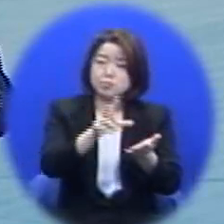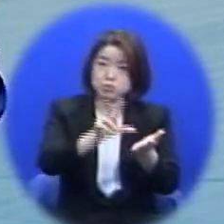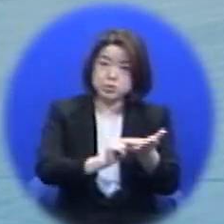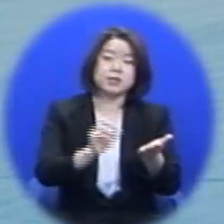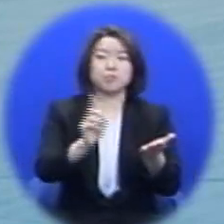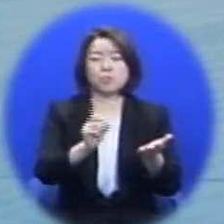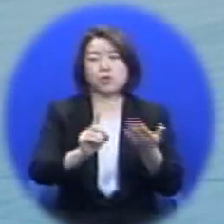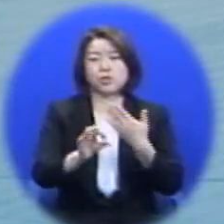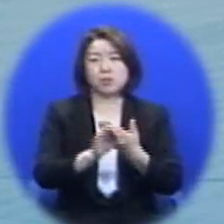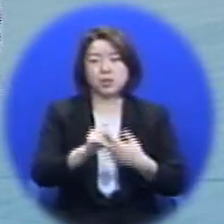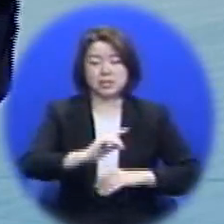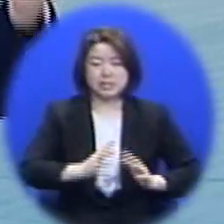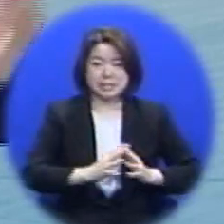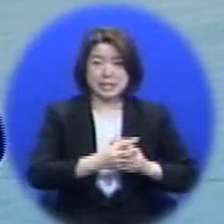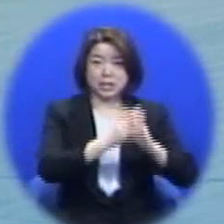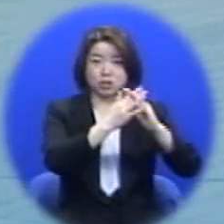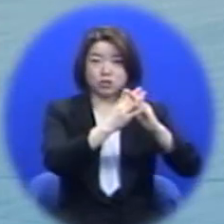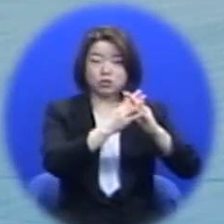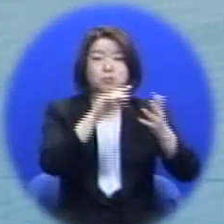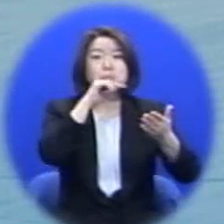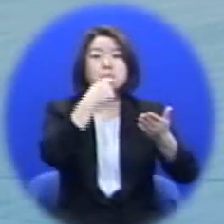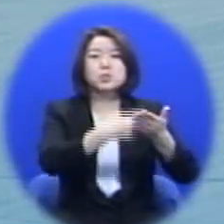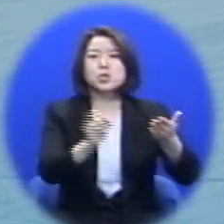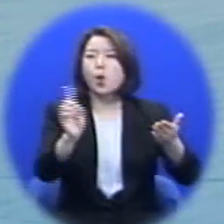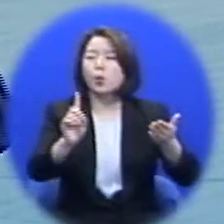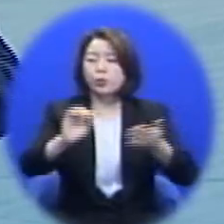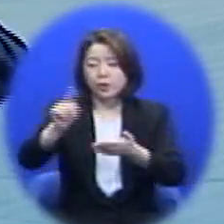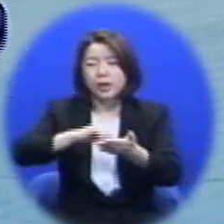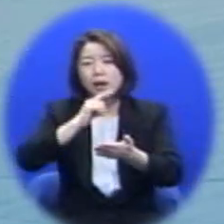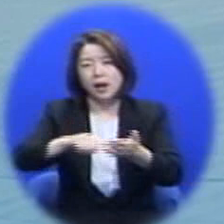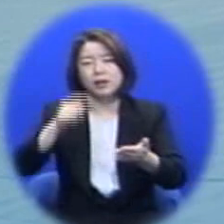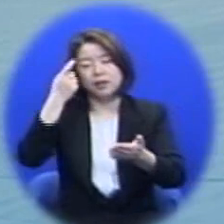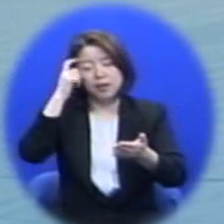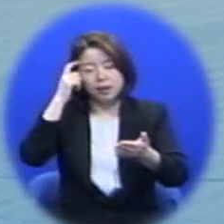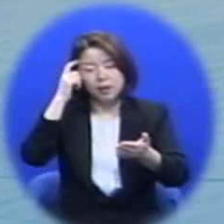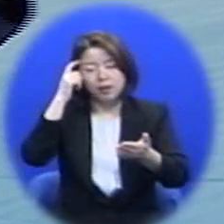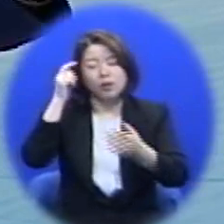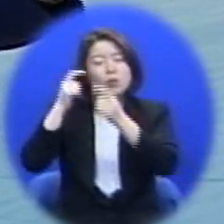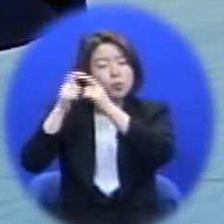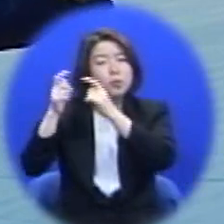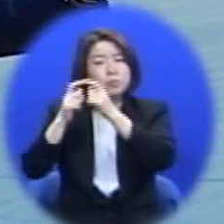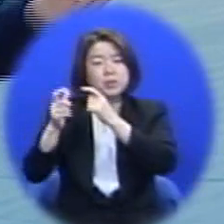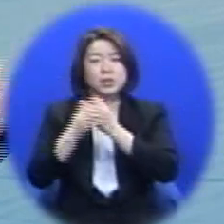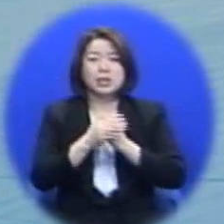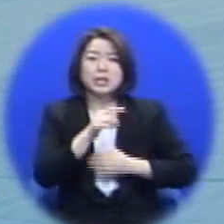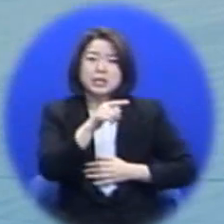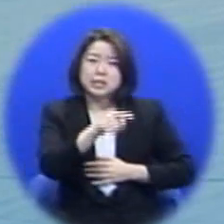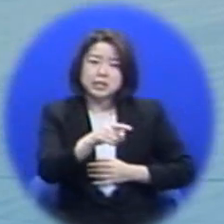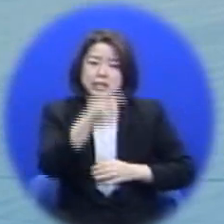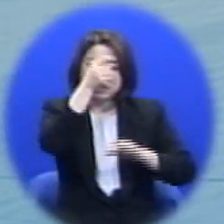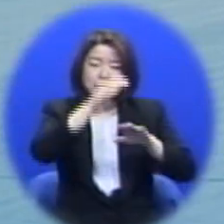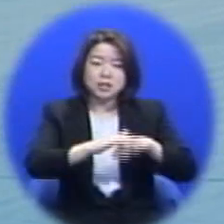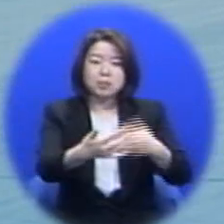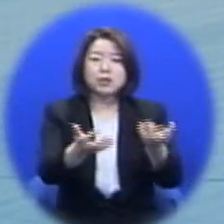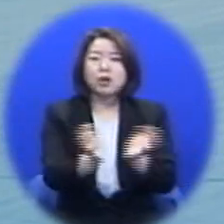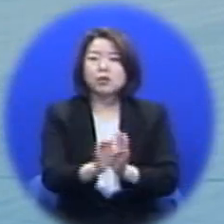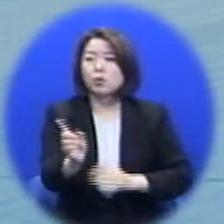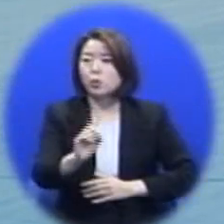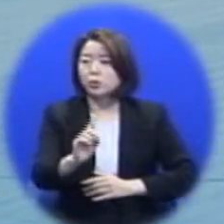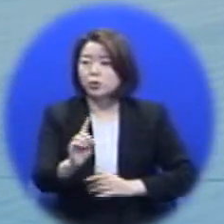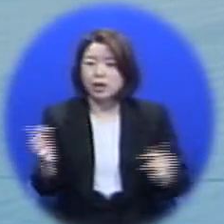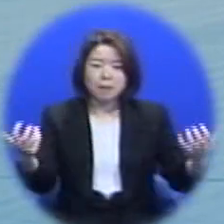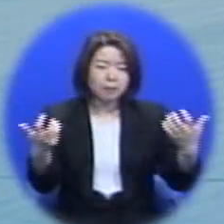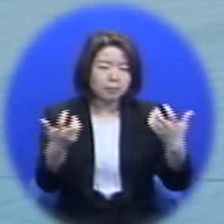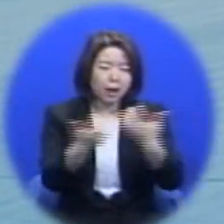이 교회 건축비 부채를 어떻게 상환하느냐, 그리고 이 예배당을 도대체 어떻게 사람으로 채우느냐,